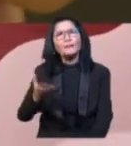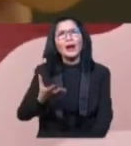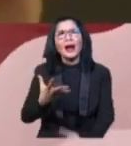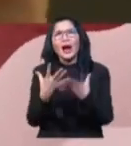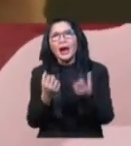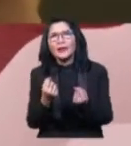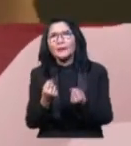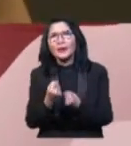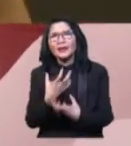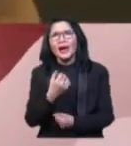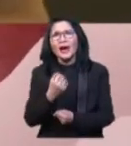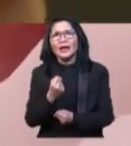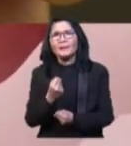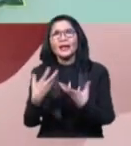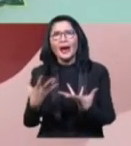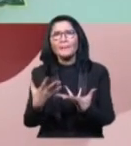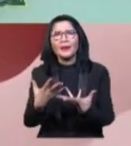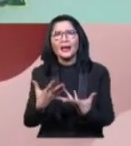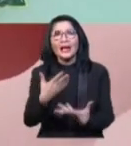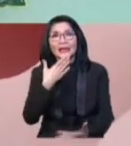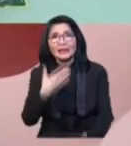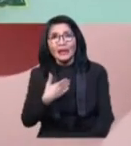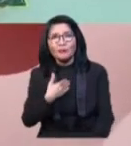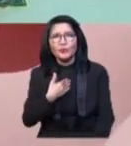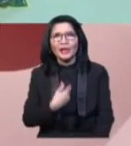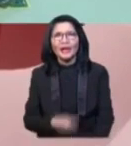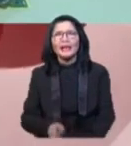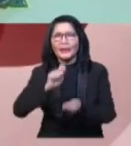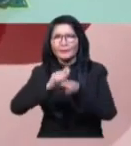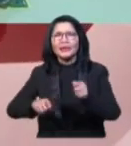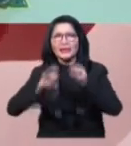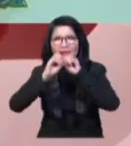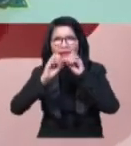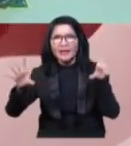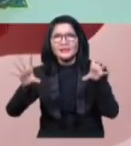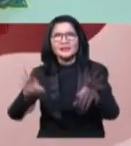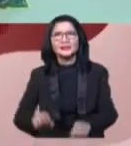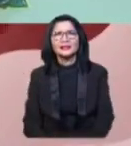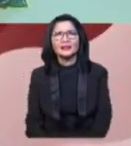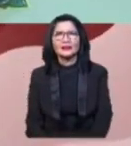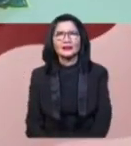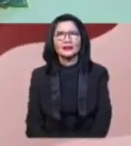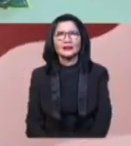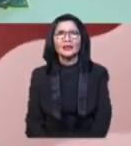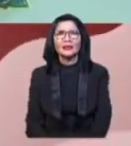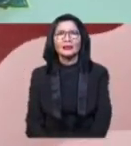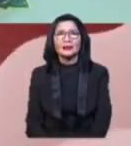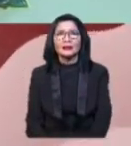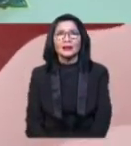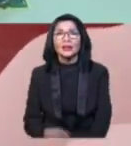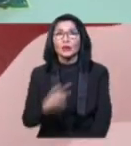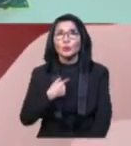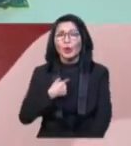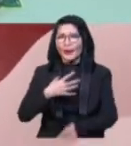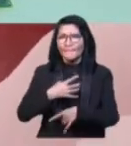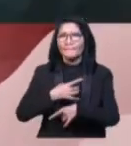harapan apa yang ada selama ini kita punya, diperjelas lagi, dan aku merasa itu yang akan menarik kita